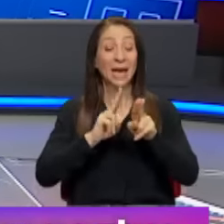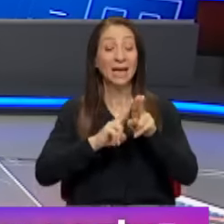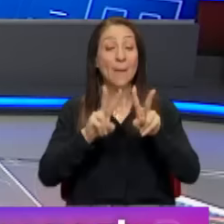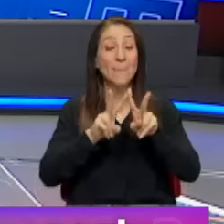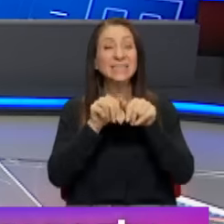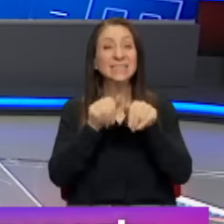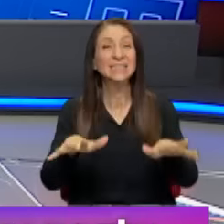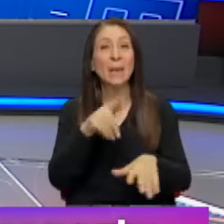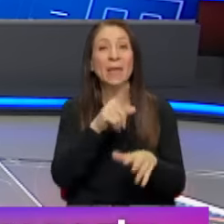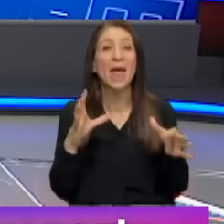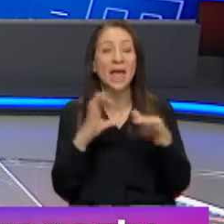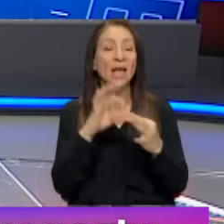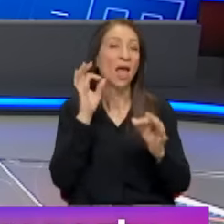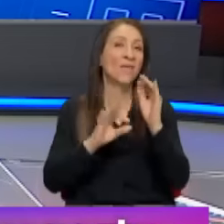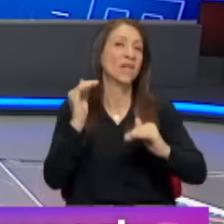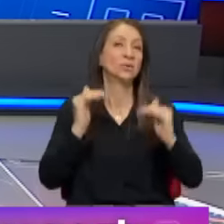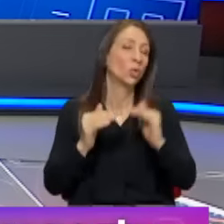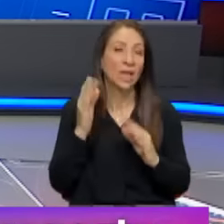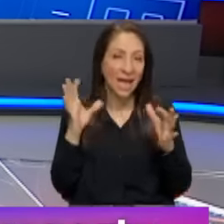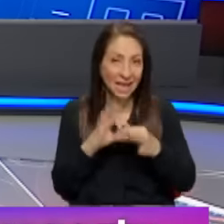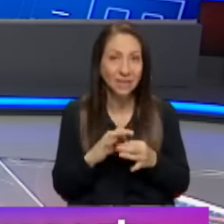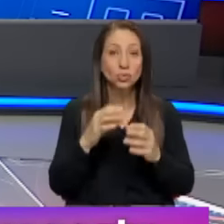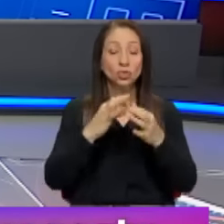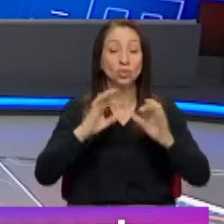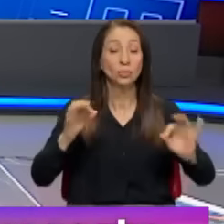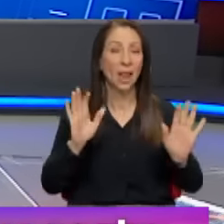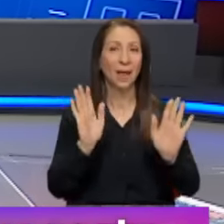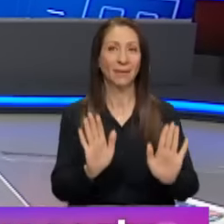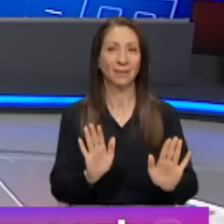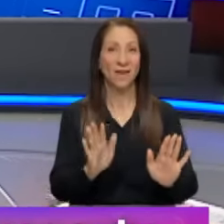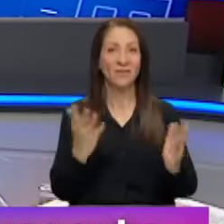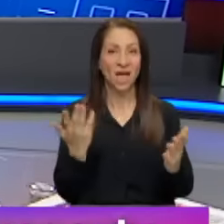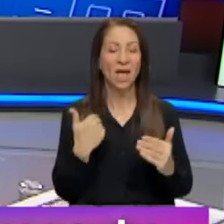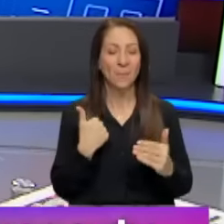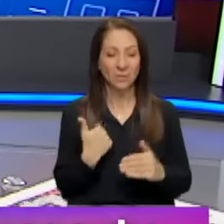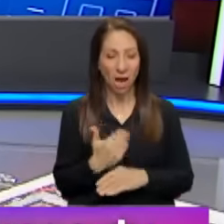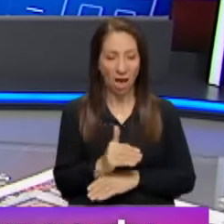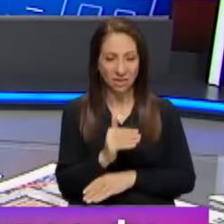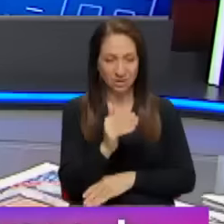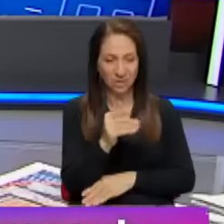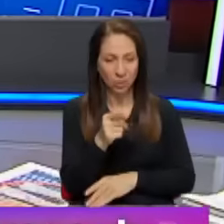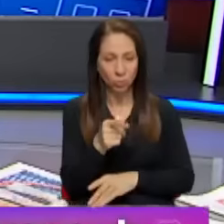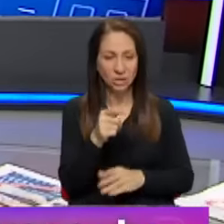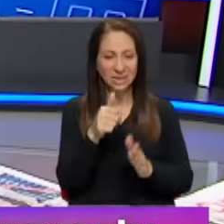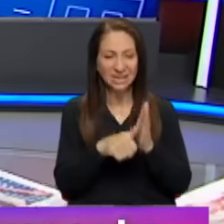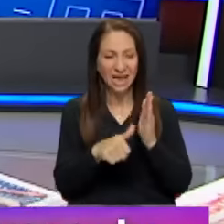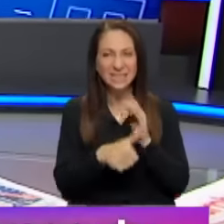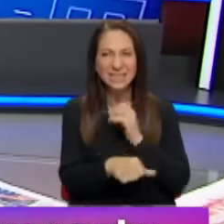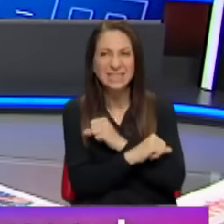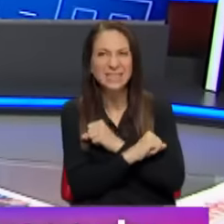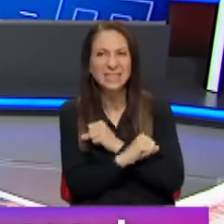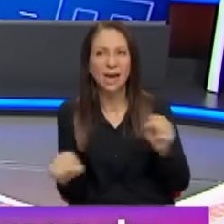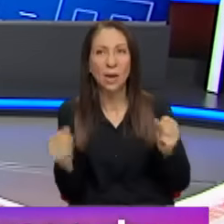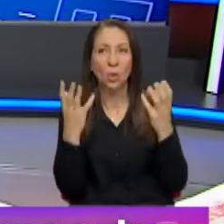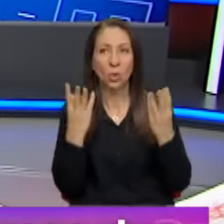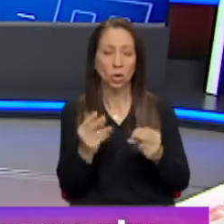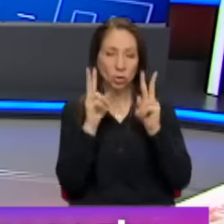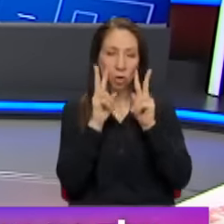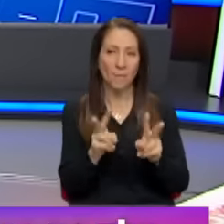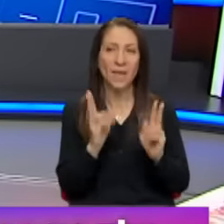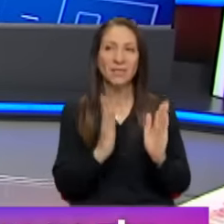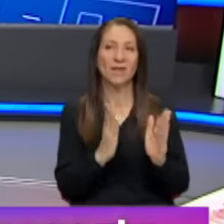mevduat sistemiyle ilgili, enflasyonla ilgili cümleleri kaldı ve hayatımızda biz bunu tarihi zararlar olarak da